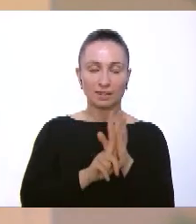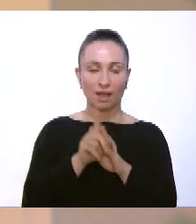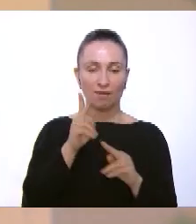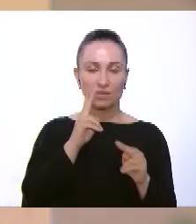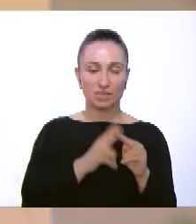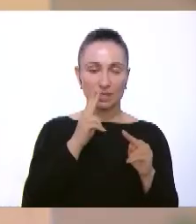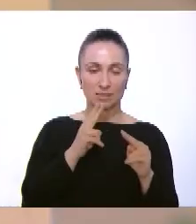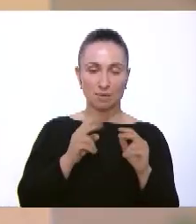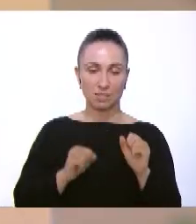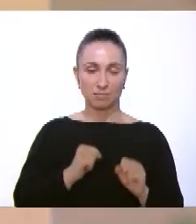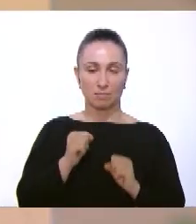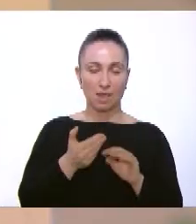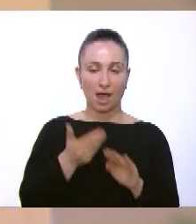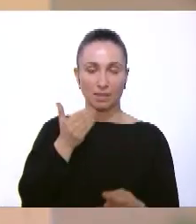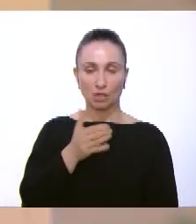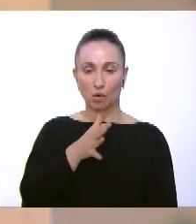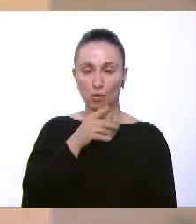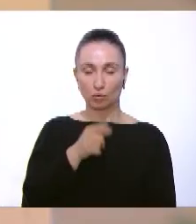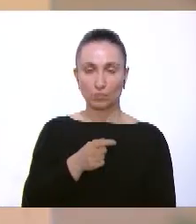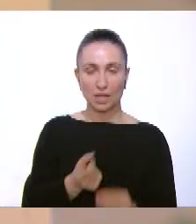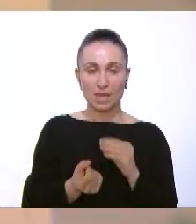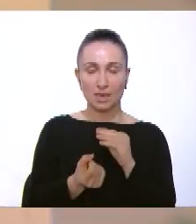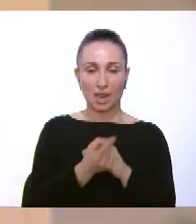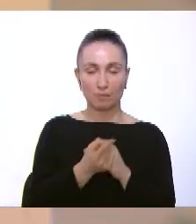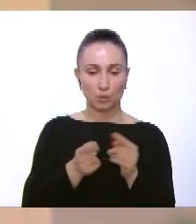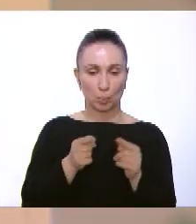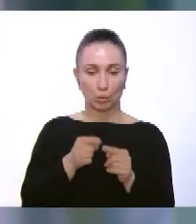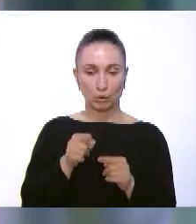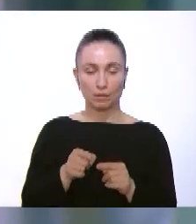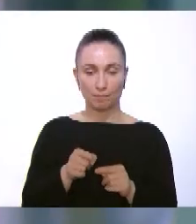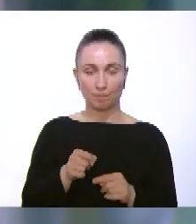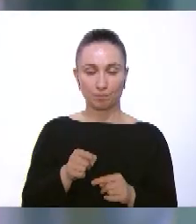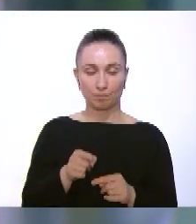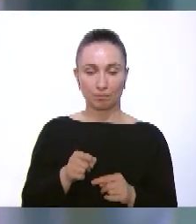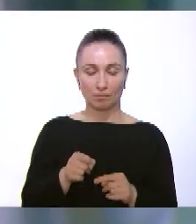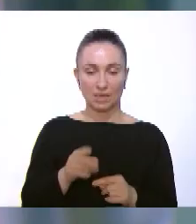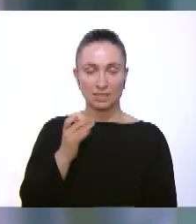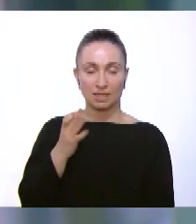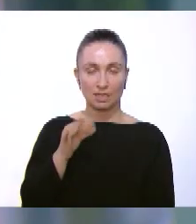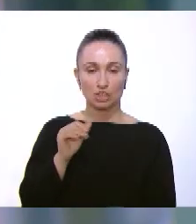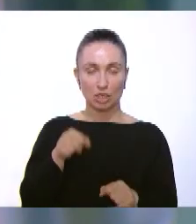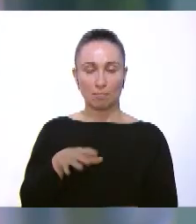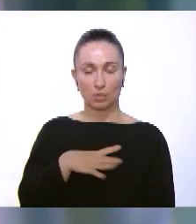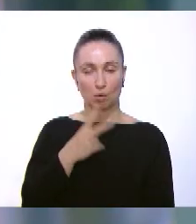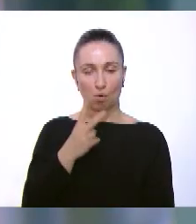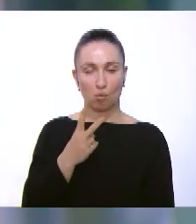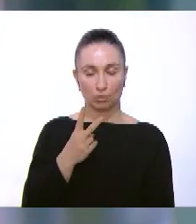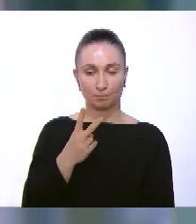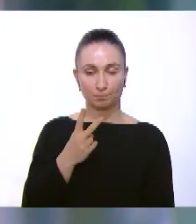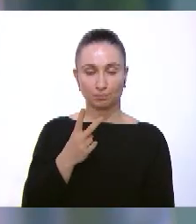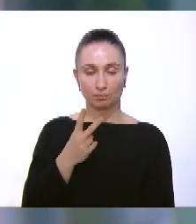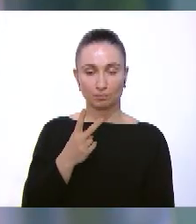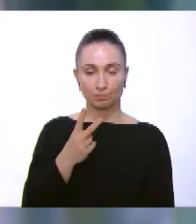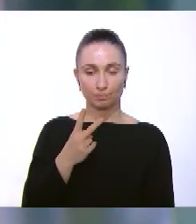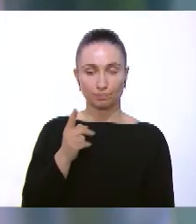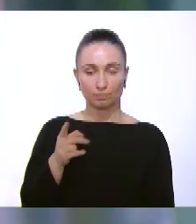აცილების მცდელობას ადრეულ ეტაპზე გამოვლენის კუთხით, სახით. და სკრინინგი შეიძლება იყოს ორი სახის, მოგეხსენებათ, ეს